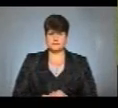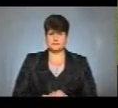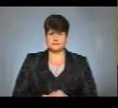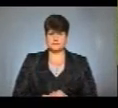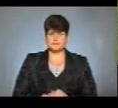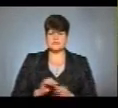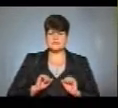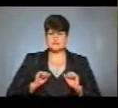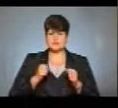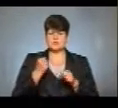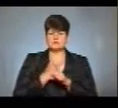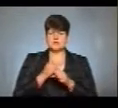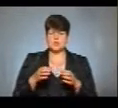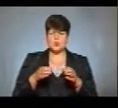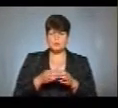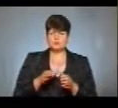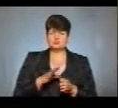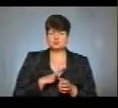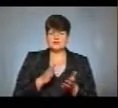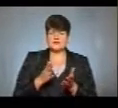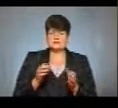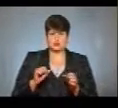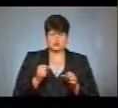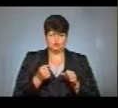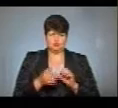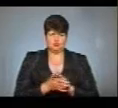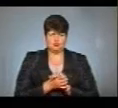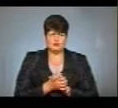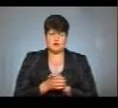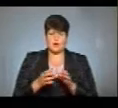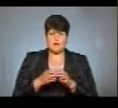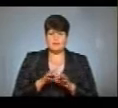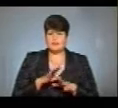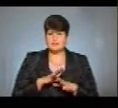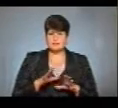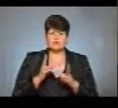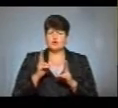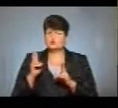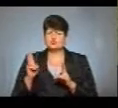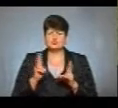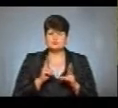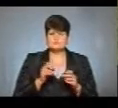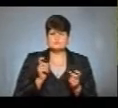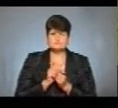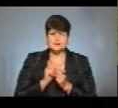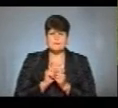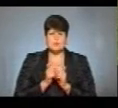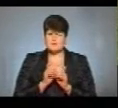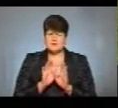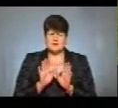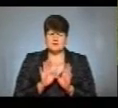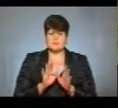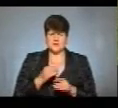Старались ми зробити команду, щоб була якась дружня команда, щоб не було якісь там, знаєте, хтось кому вставляє, десь якась боротьба. Дійсно,